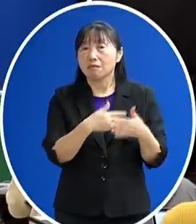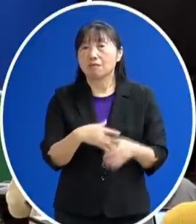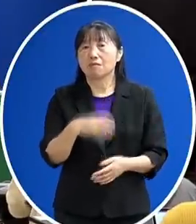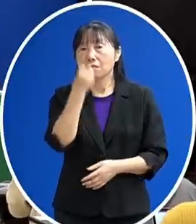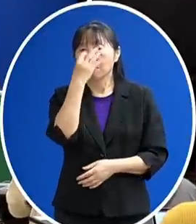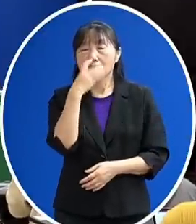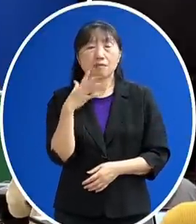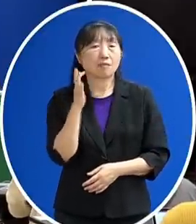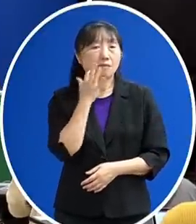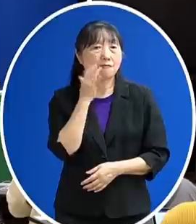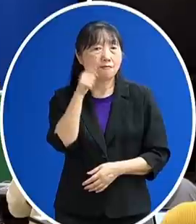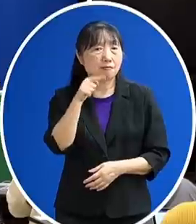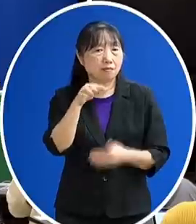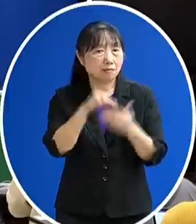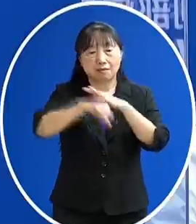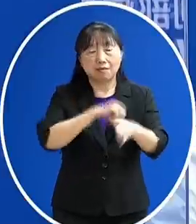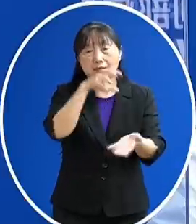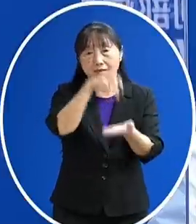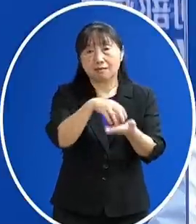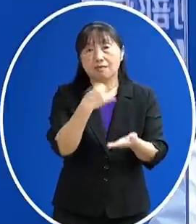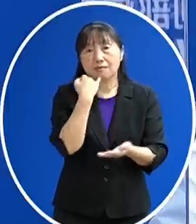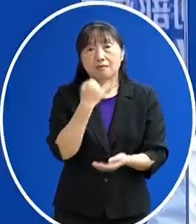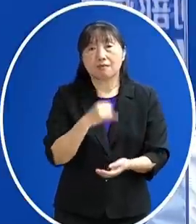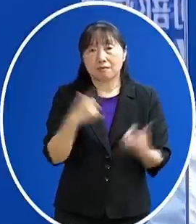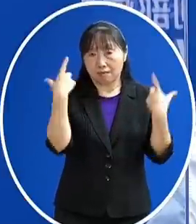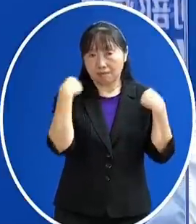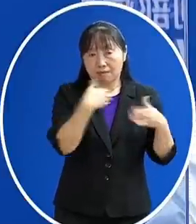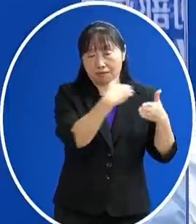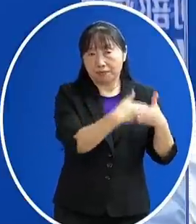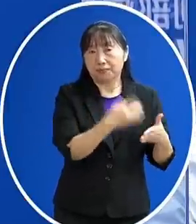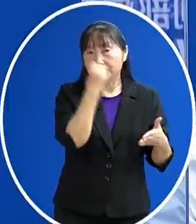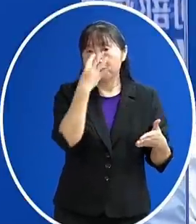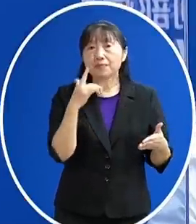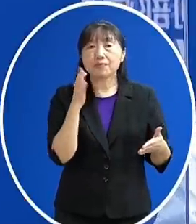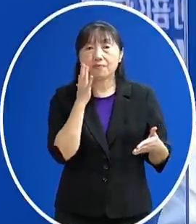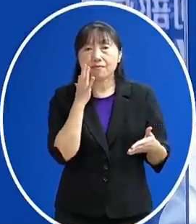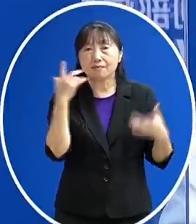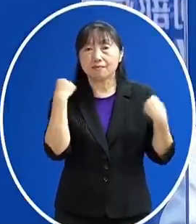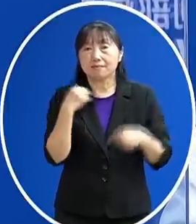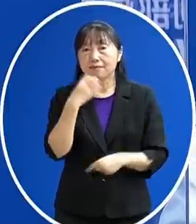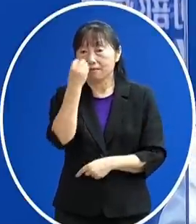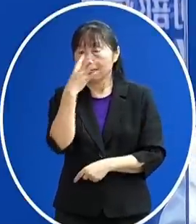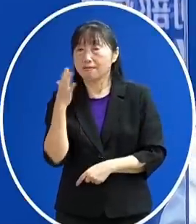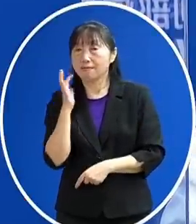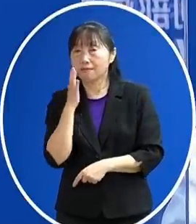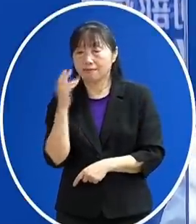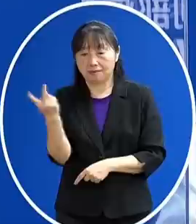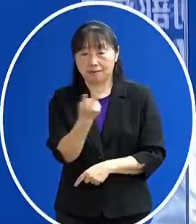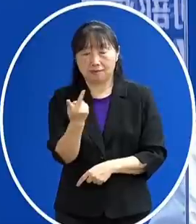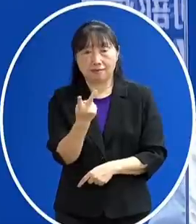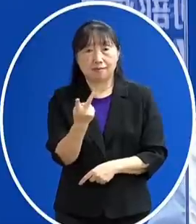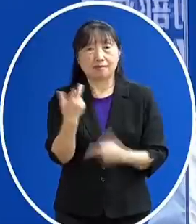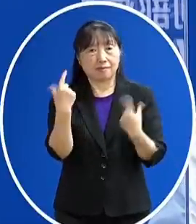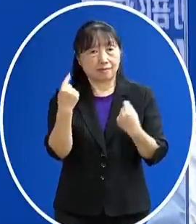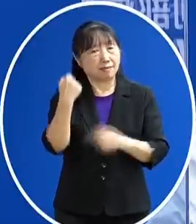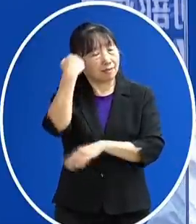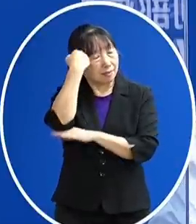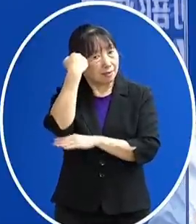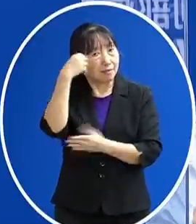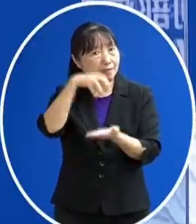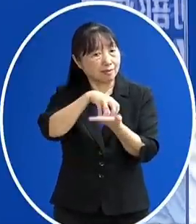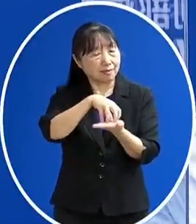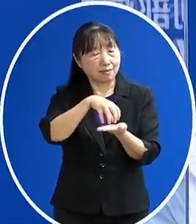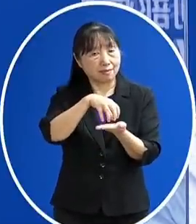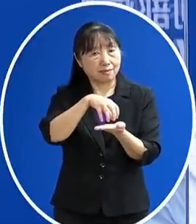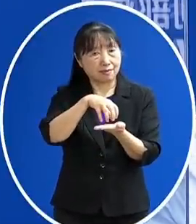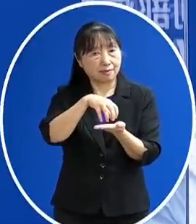留证，是不是一定要专案申请才可以来？ 原来港澳的部分，它也是以这个居留跟